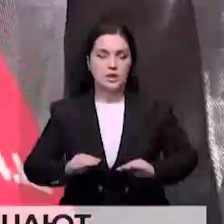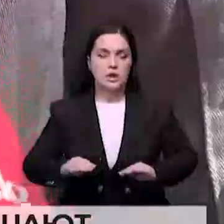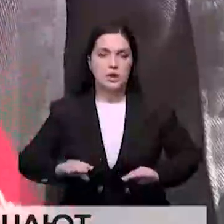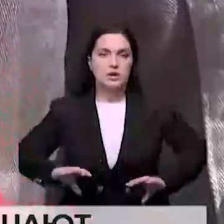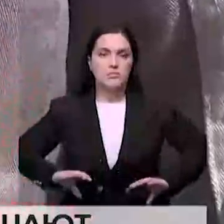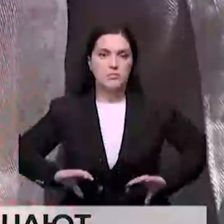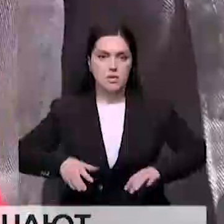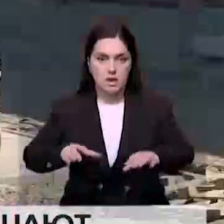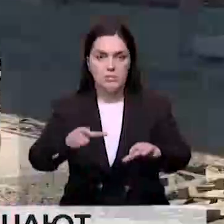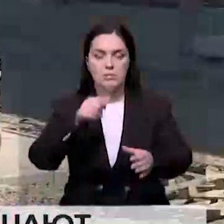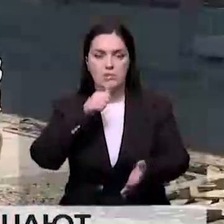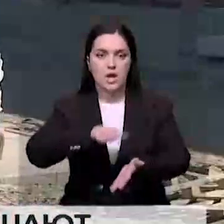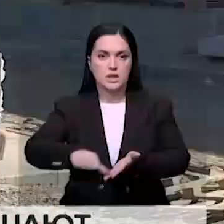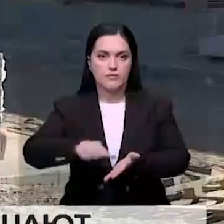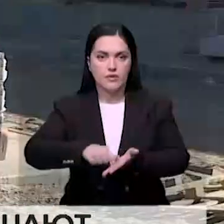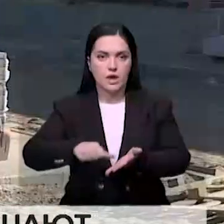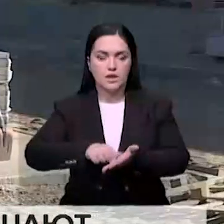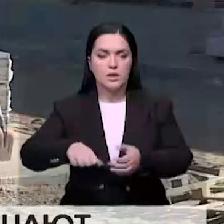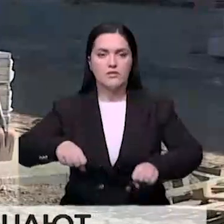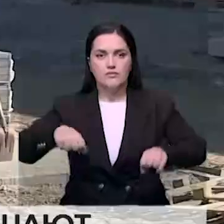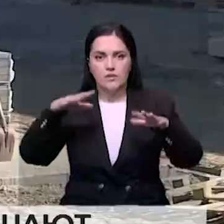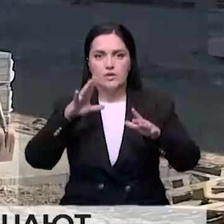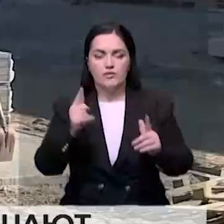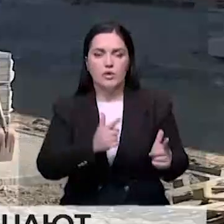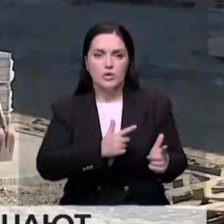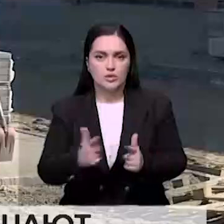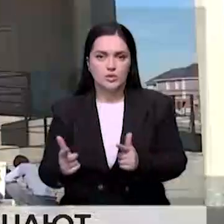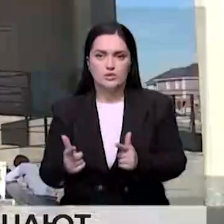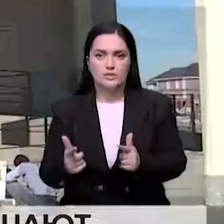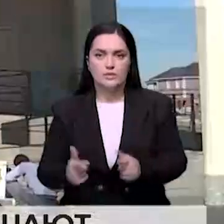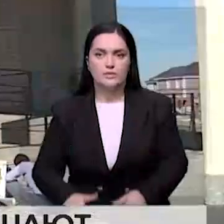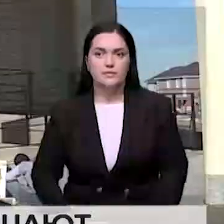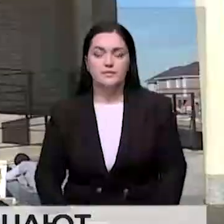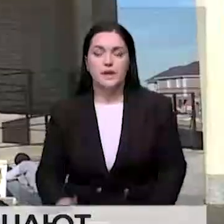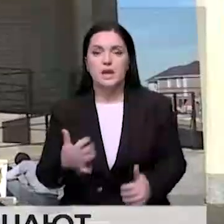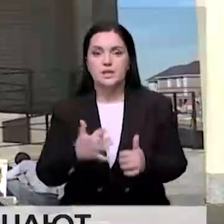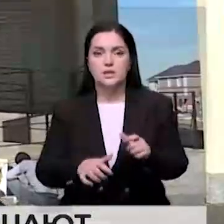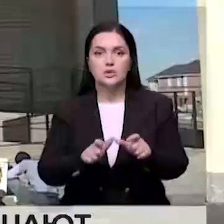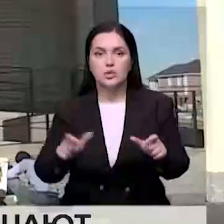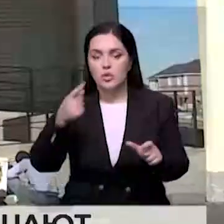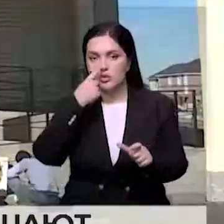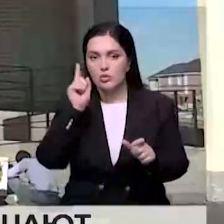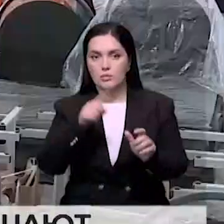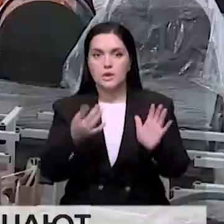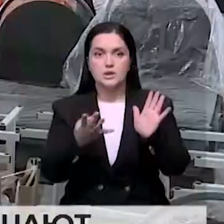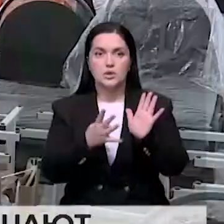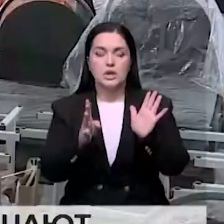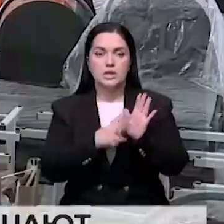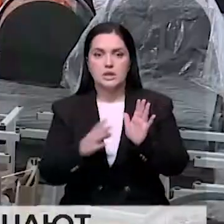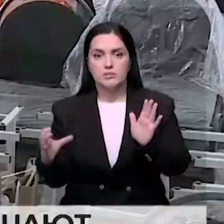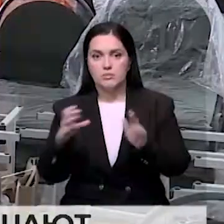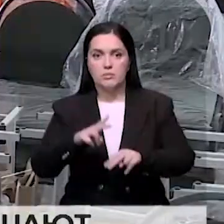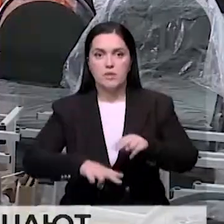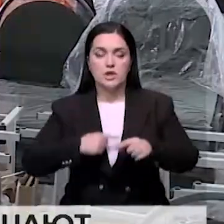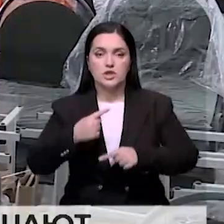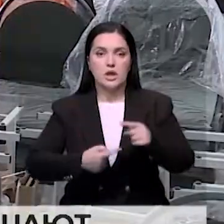плитка, асфальтирование. Коммуникации подведены, осталось подключение. А к средней школе номер 49 возвели пристройку. Через пару